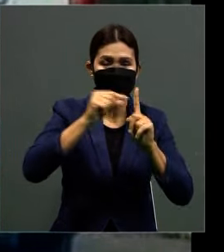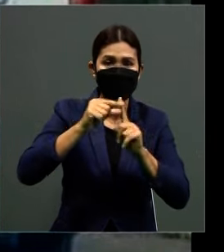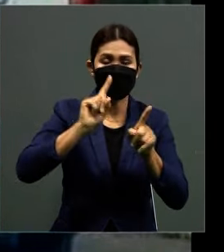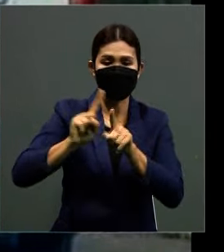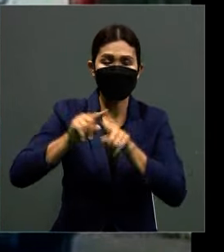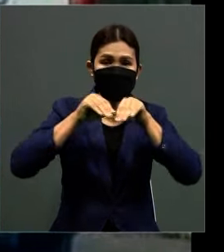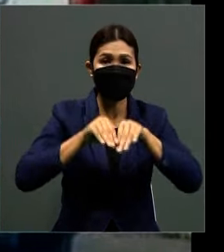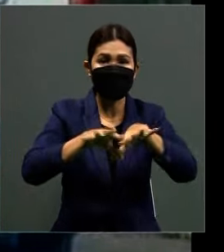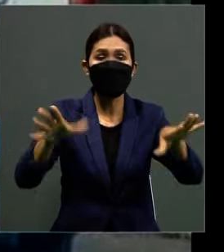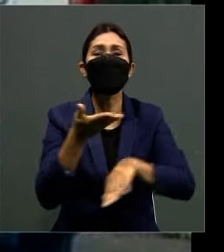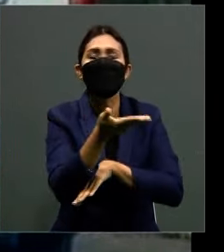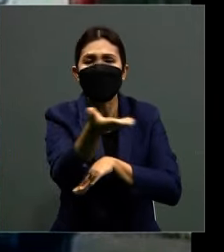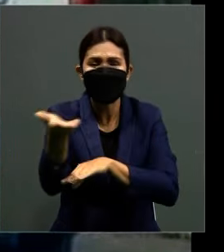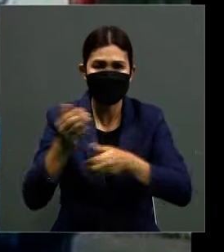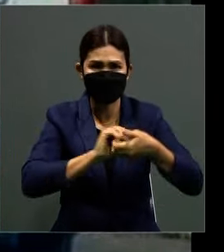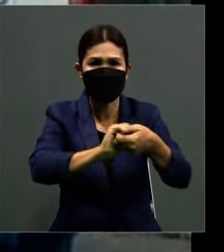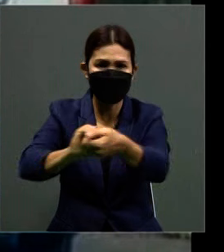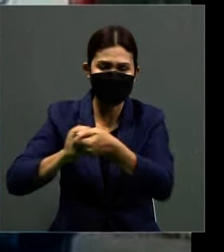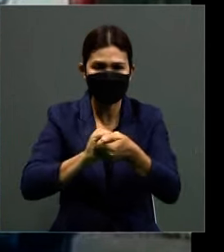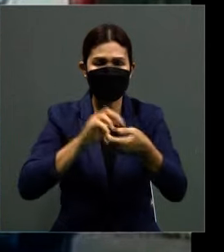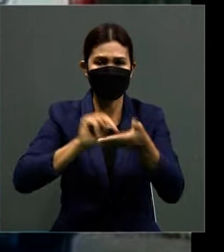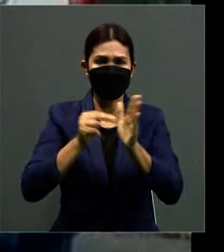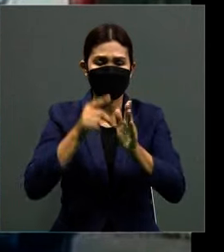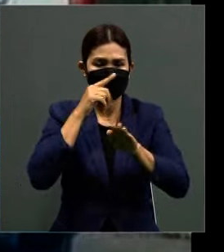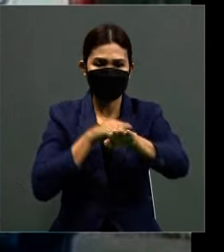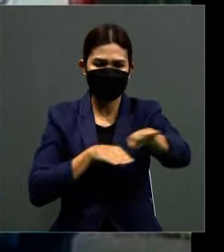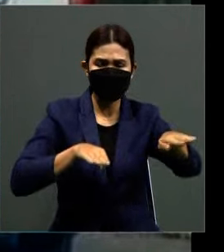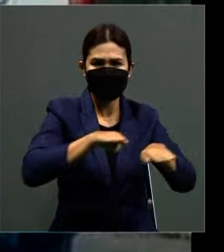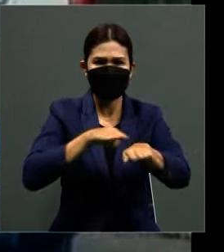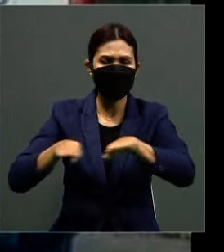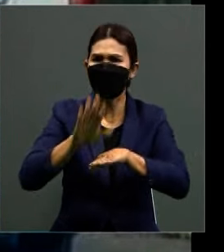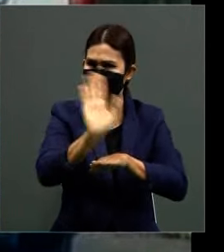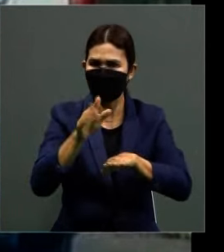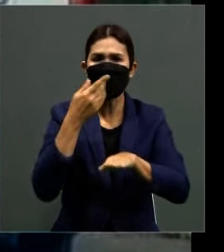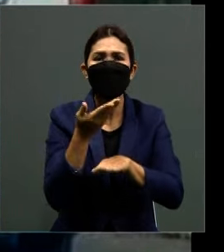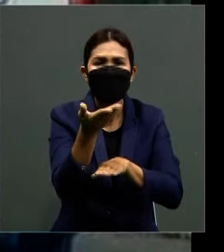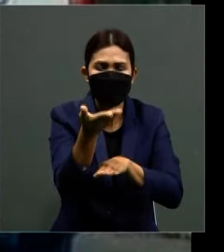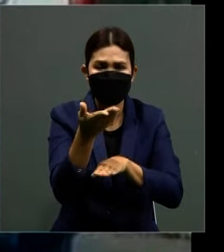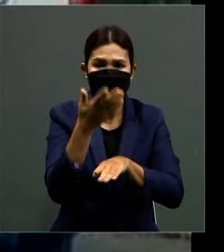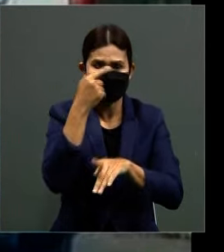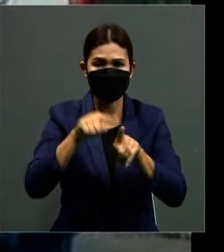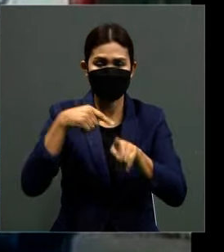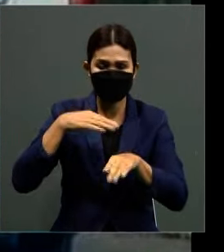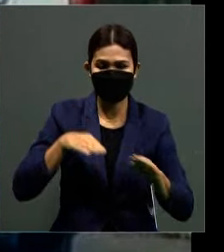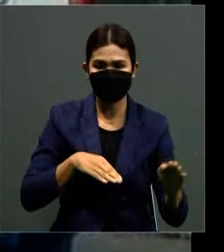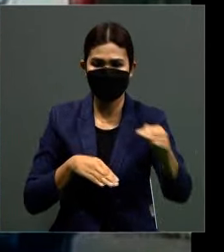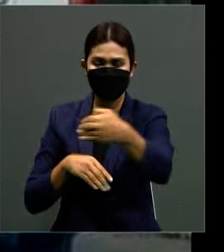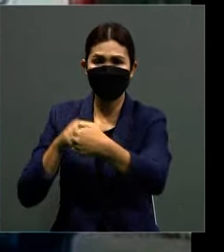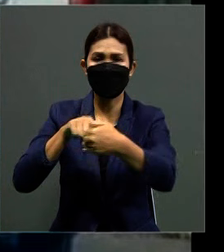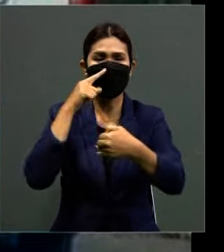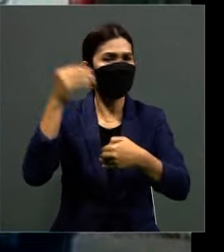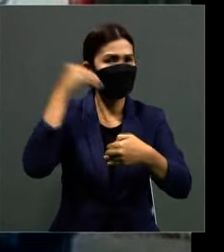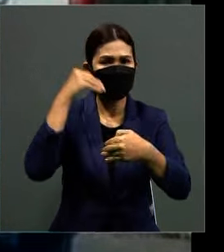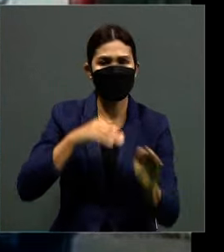ทางมานะครับอย่ากั้นขบวนอย่าในส่วนตอนนี้เขาบอกว่าในจุดที่เป็นจุดกลับรถเนี่ยเขาจะปิดจุดกลับรถใน